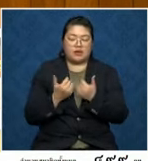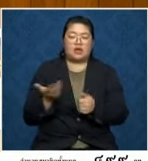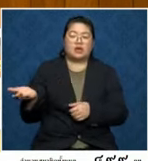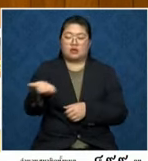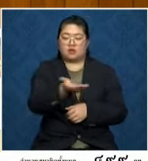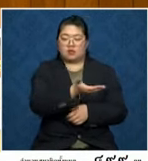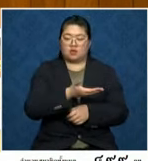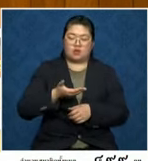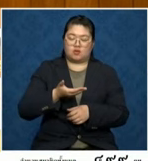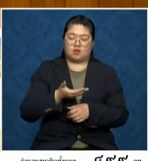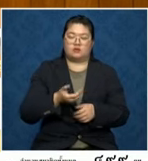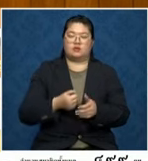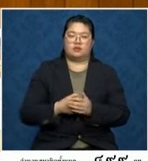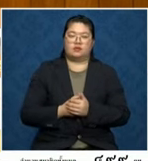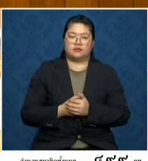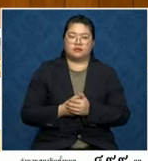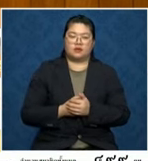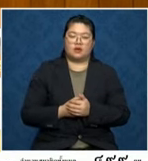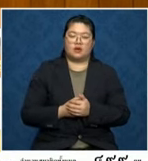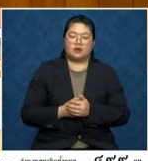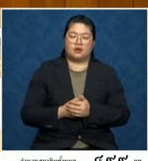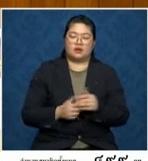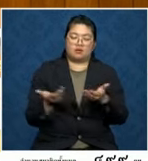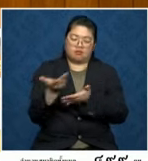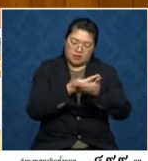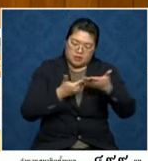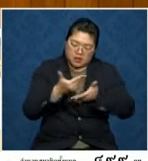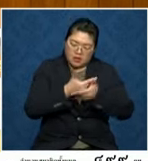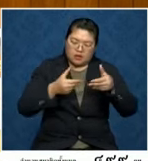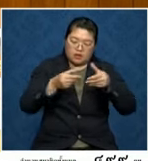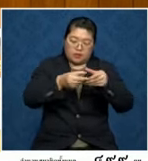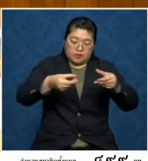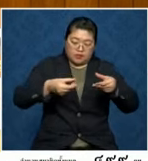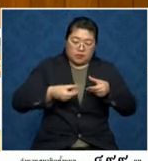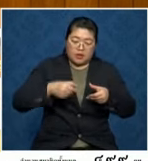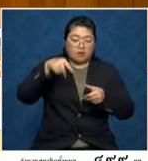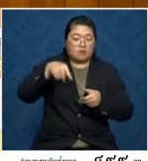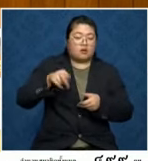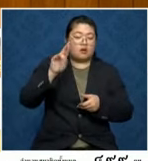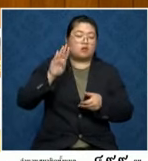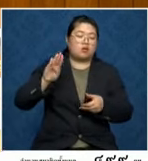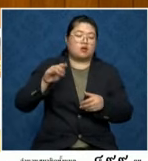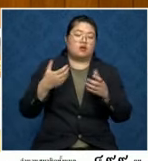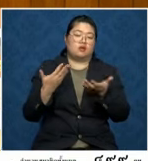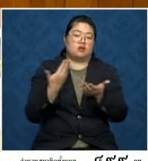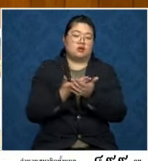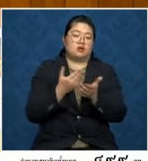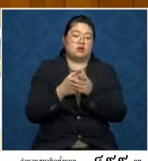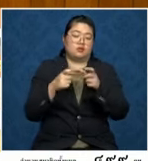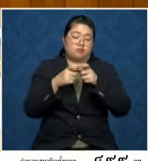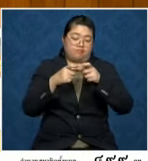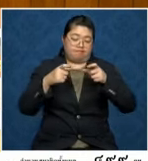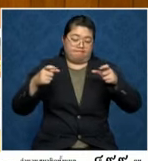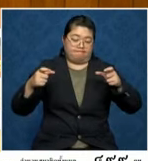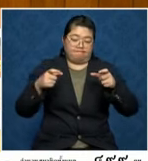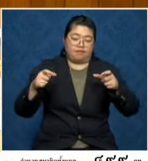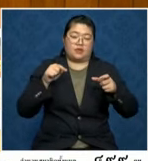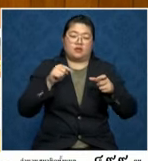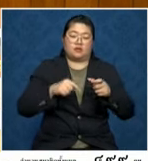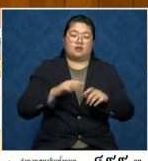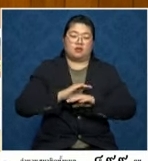ชุมสภาผู้แทนราษฎรได้ร่วมกันพิจารณาร่างพระราชบัญญัติยกเลิกพระราชบัญญัติอันว่าด้วยความ